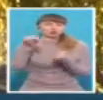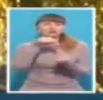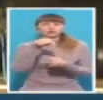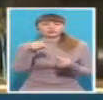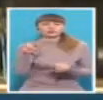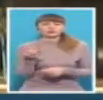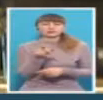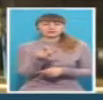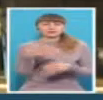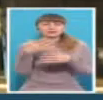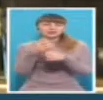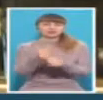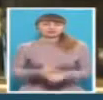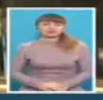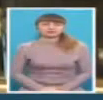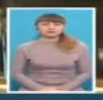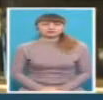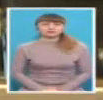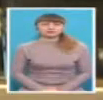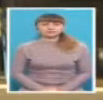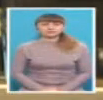Жасұлан Сыздықов, Қостанай телеарнасы.